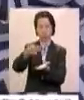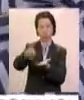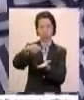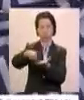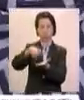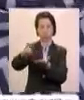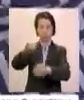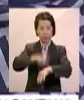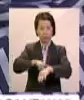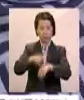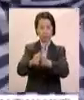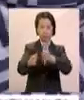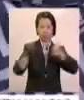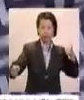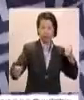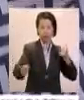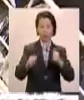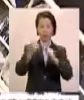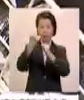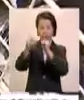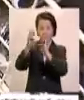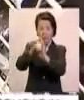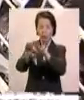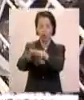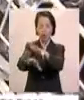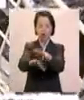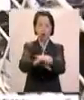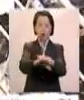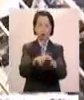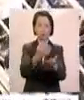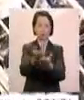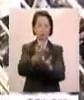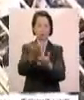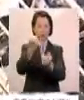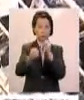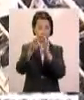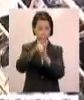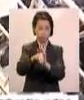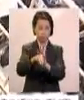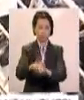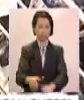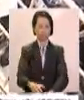anda bagi mengelakkan kesesakan dan pembelian pada saat akhir.